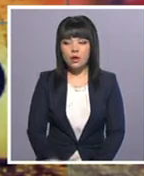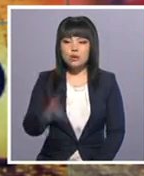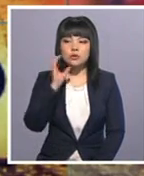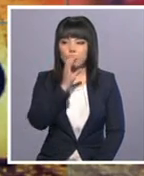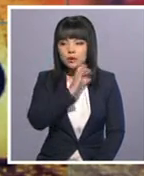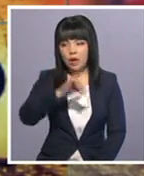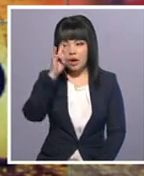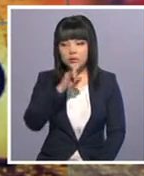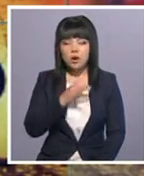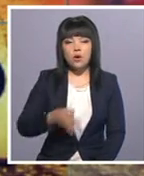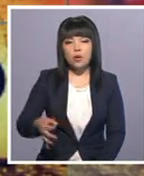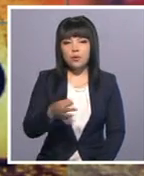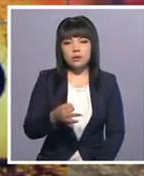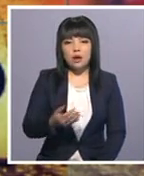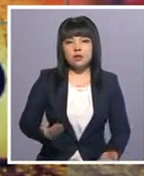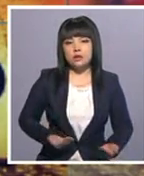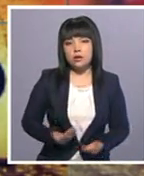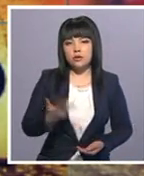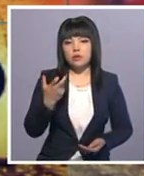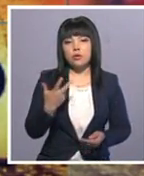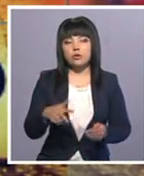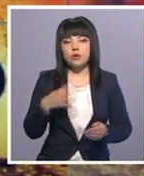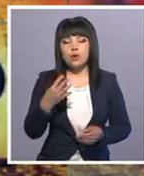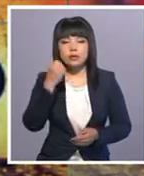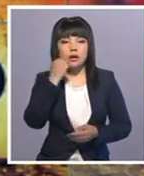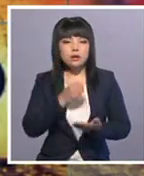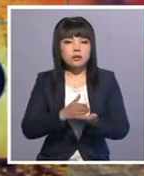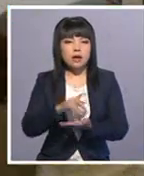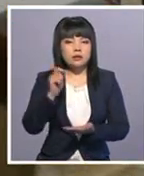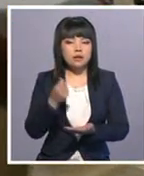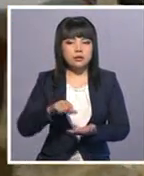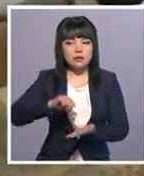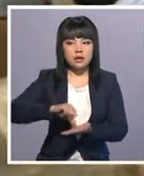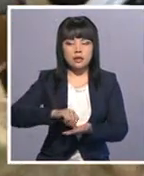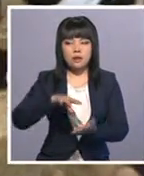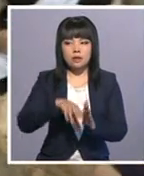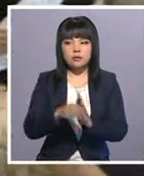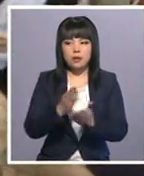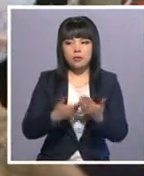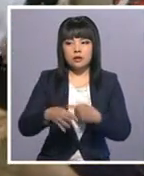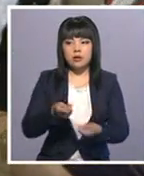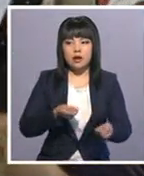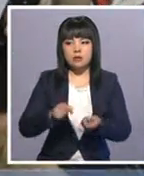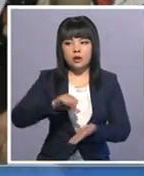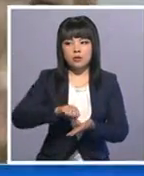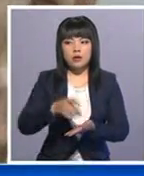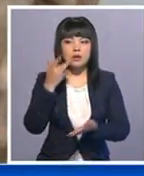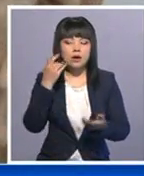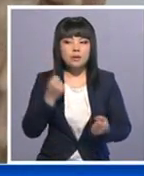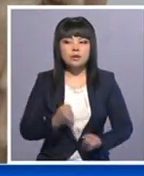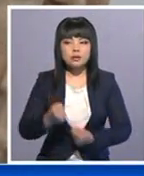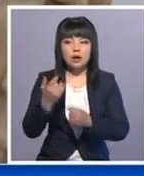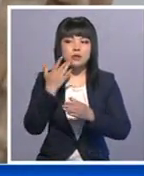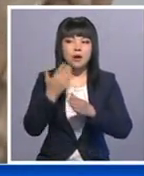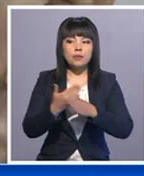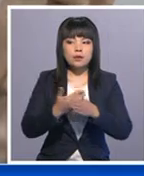Солтүстік Қазақстан облысында көз тірі 334 соғыс ардагері бар. Мереке қарсаңында барлығына да жергілікті атқарушы билік тарапынан қолдау көрсетілді.